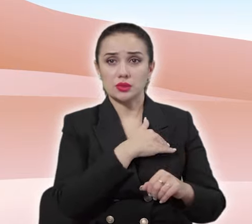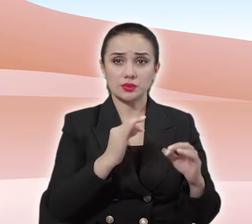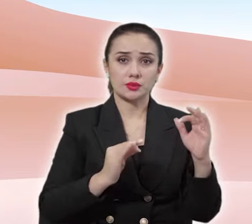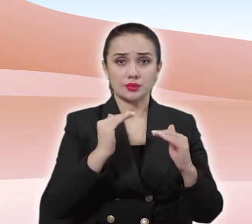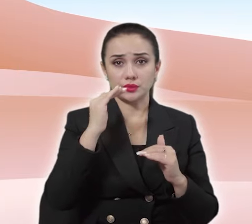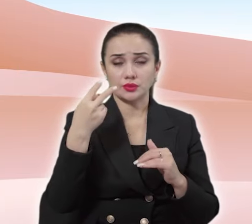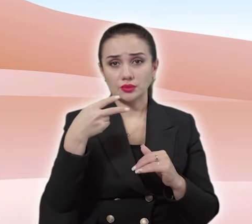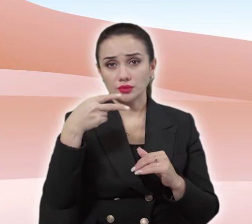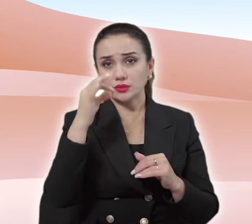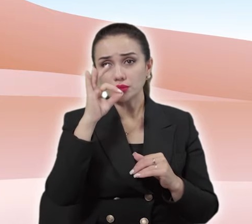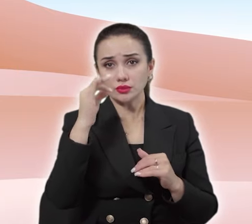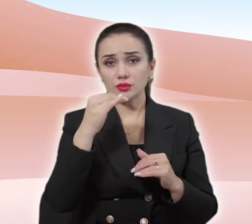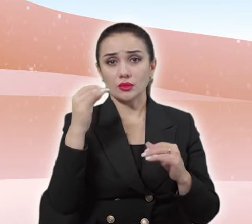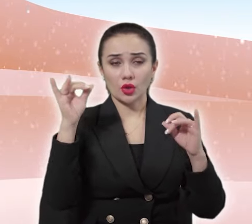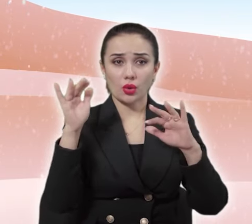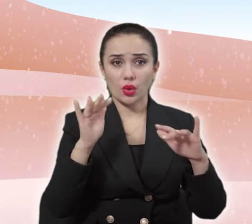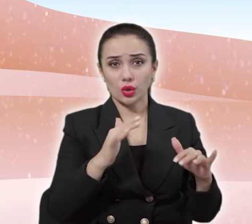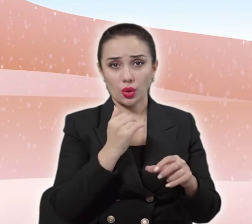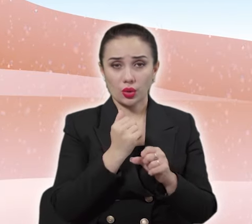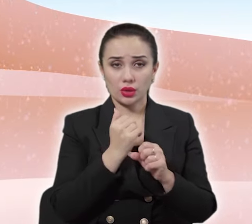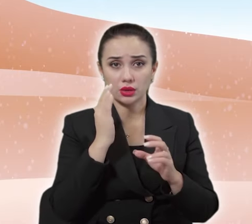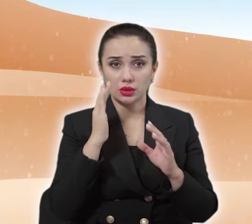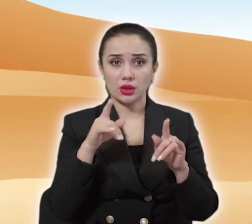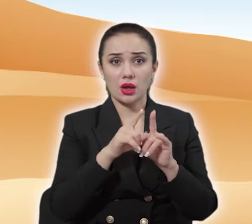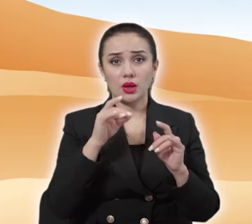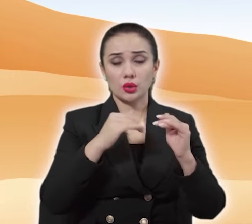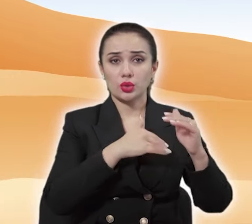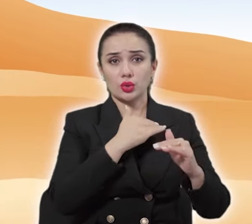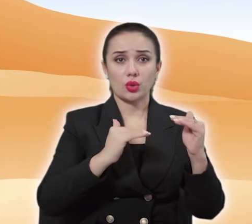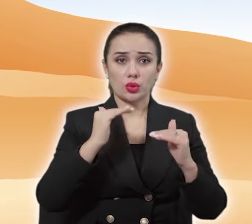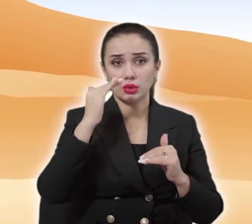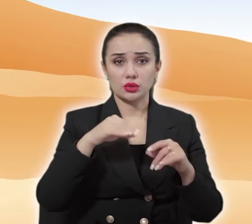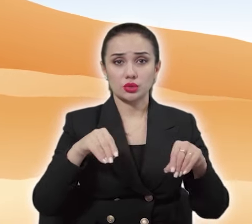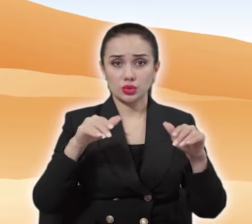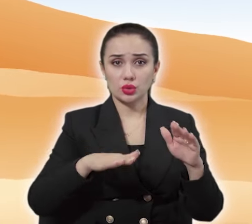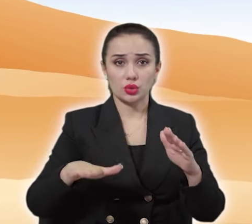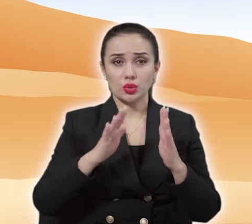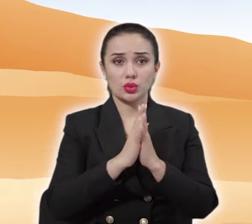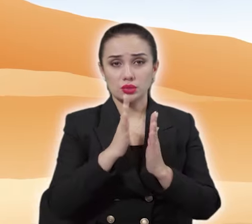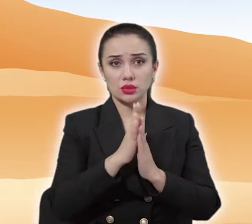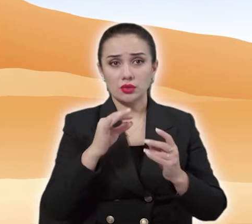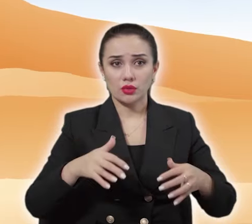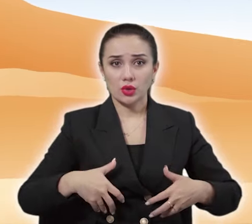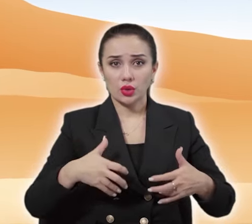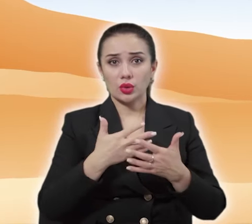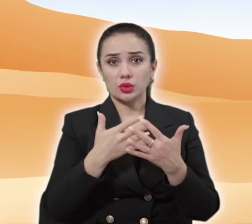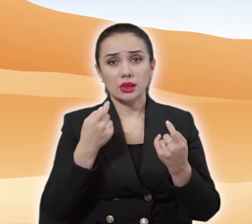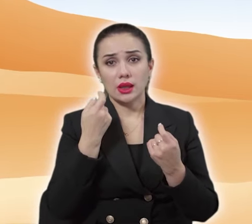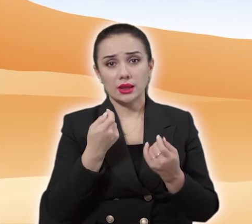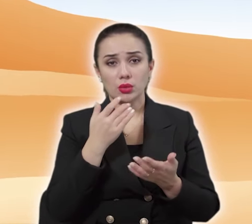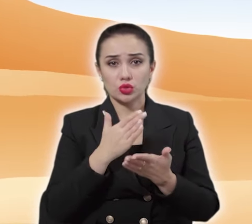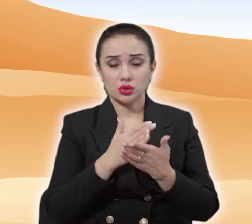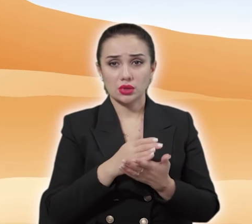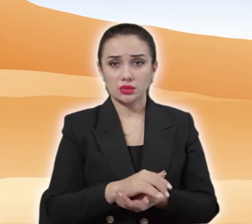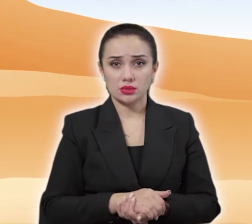Qishda havo harorati 20 darajaga sovuq bo'lib qor yog'adi. Yuqori harorat tufayli cho'llarda o'simliklar va hayvonot